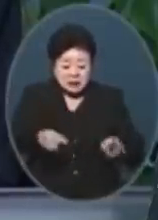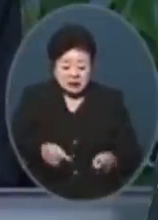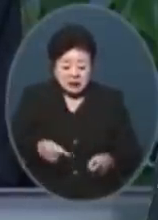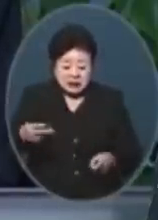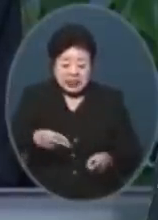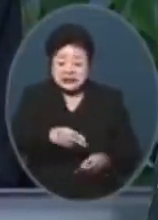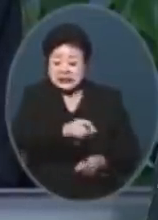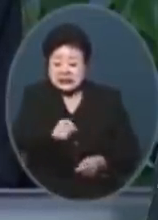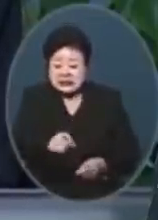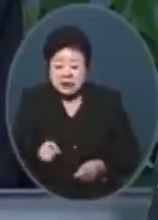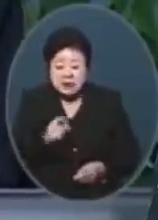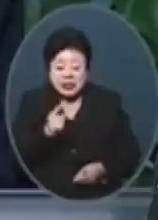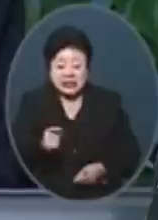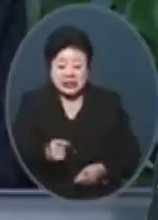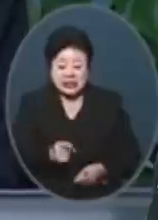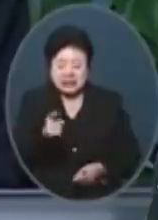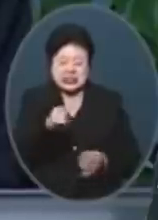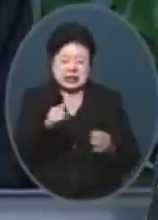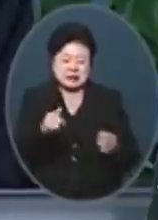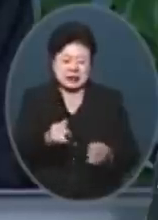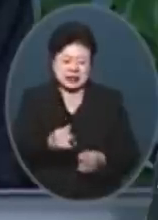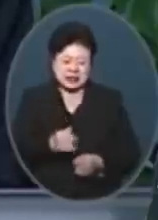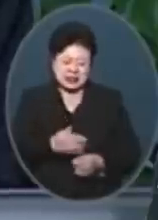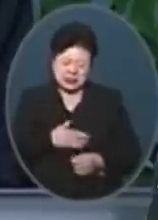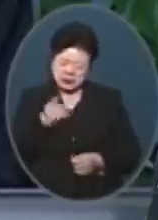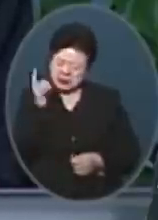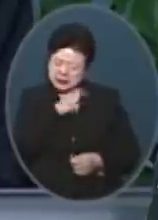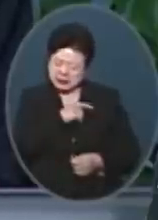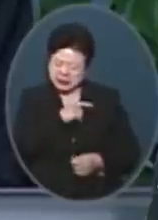끄집어내서 쓰자고 하니까 아유 안 한다고